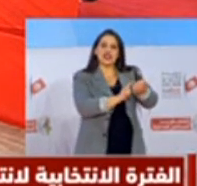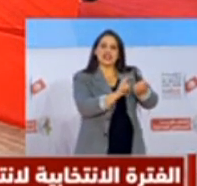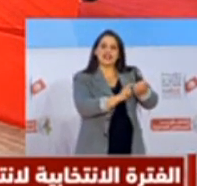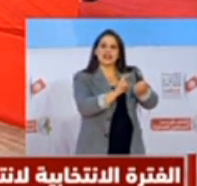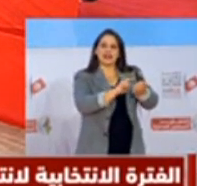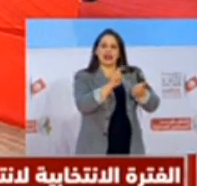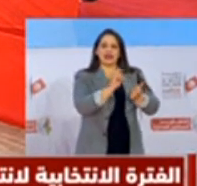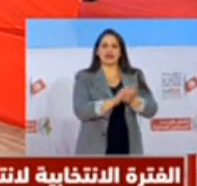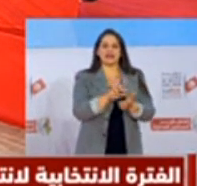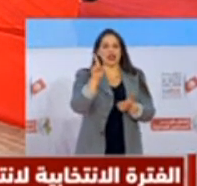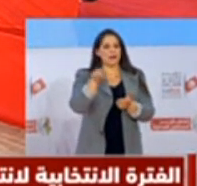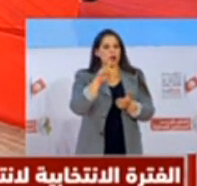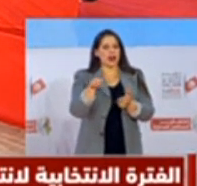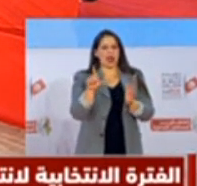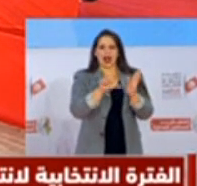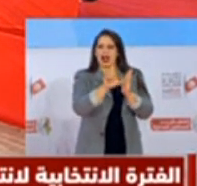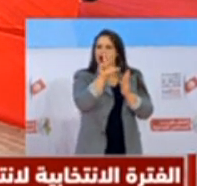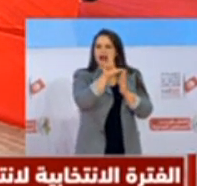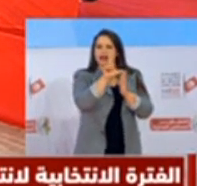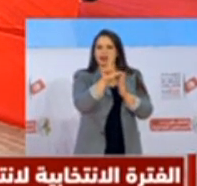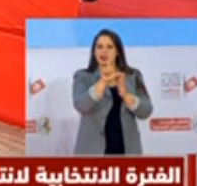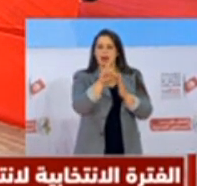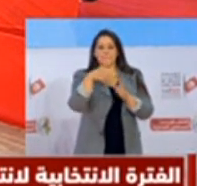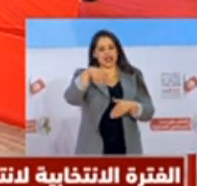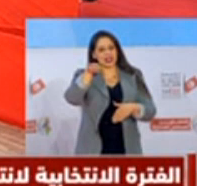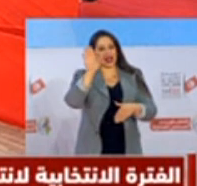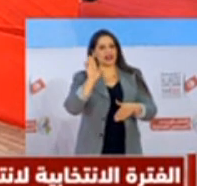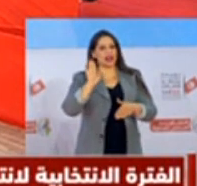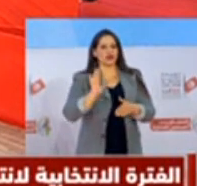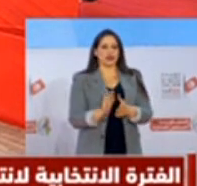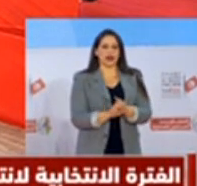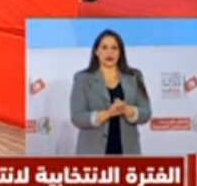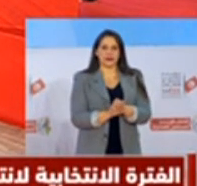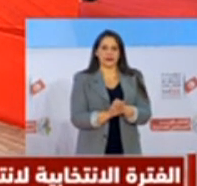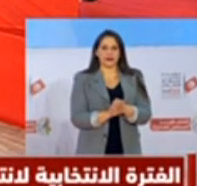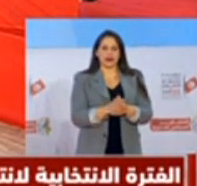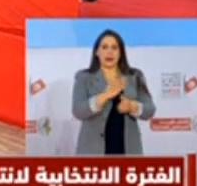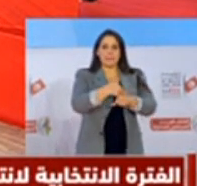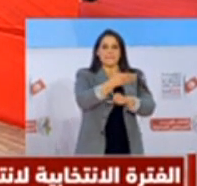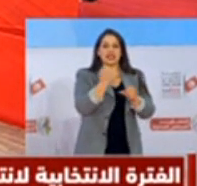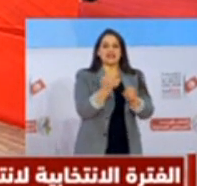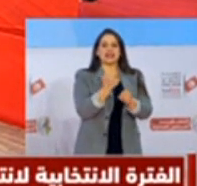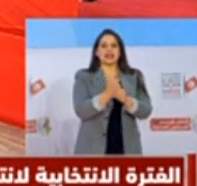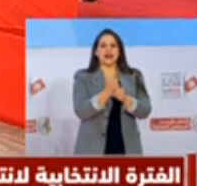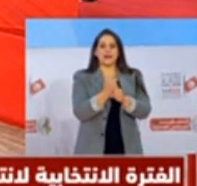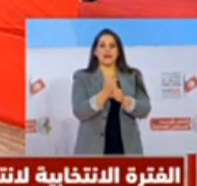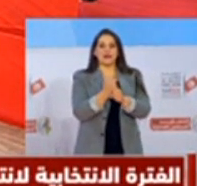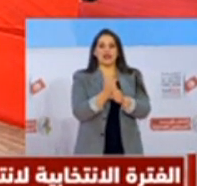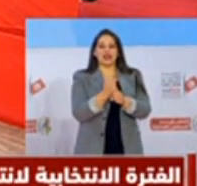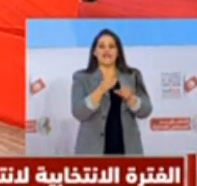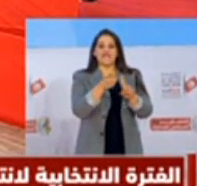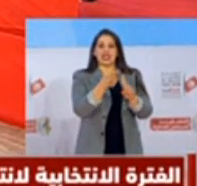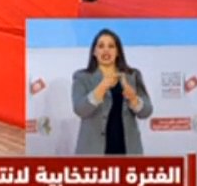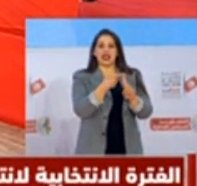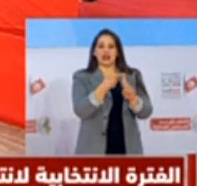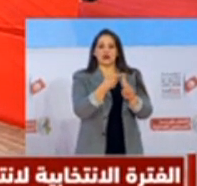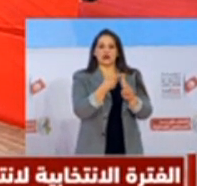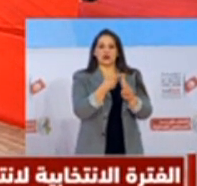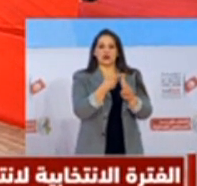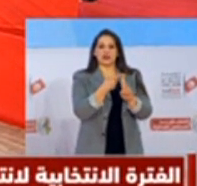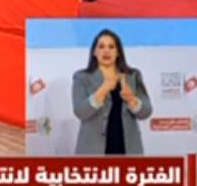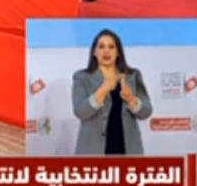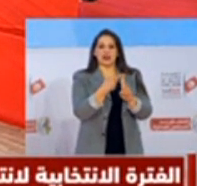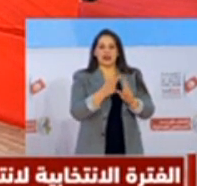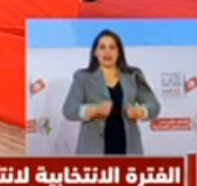روزنامه المضبوطه سلفا وفي ندوه صحفيه نظمتها هيئه الانتخابات مساء الاثنين الماضي تم الاعلان عن النتائج